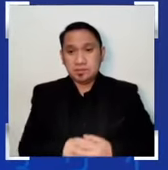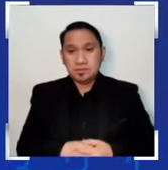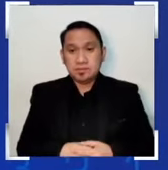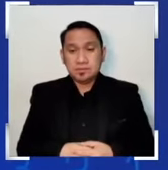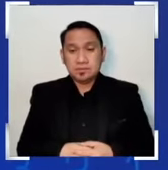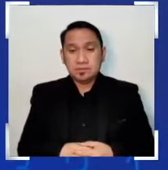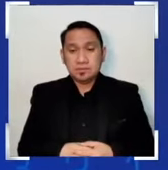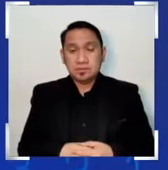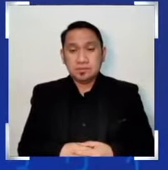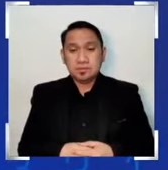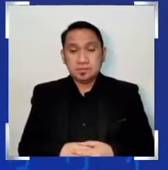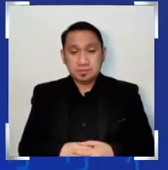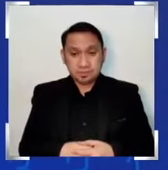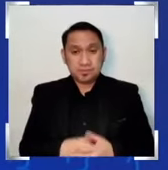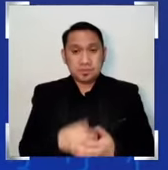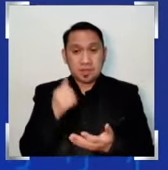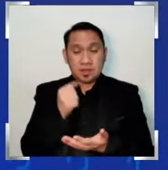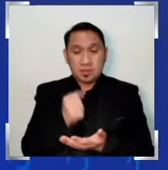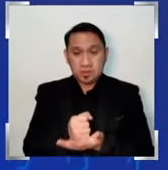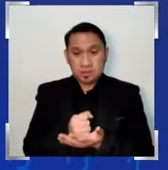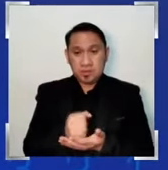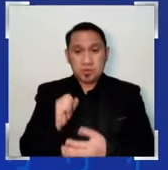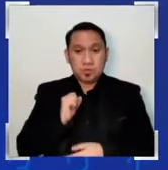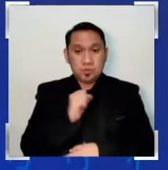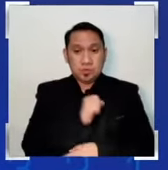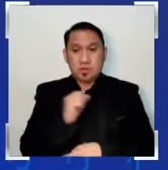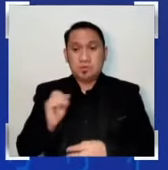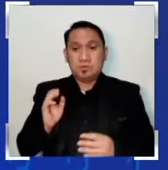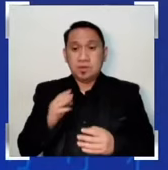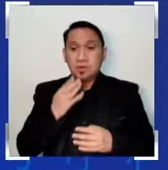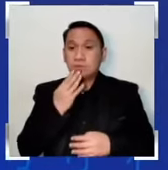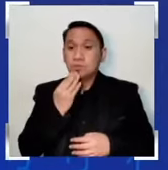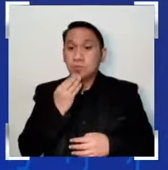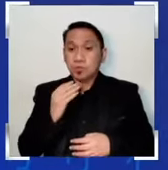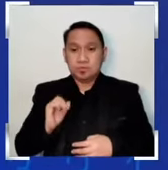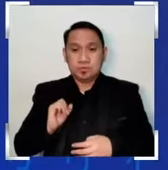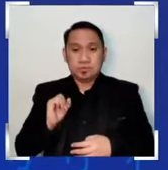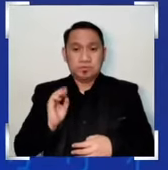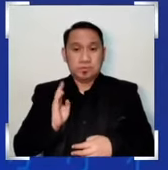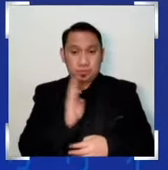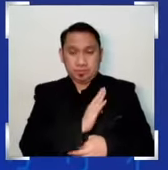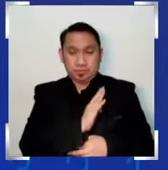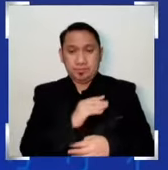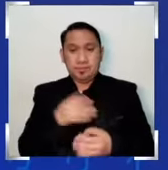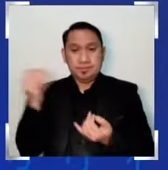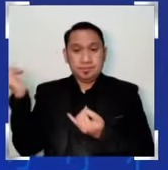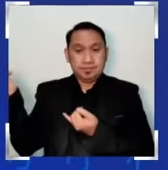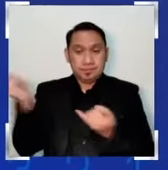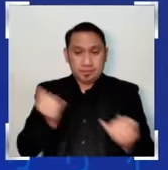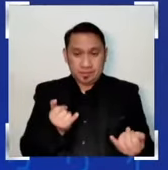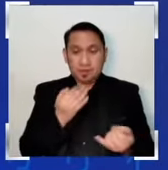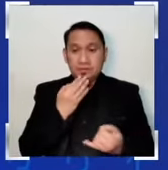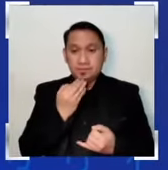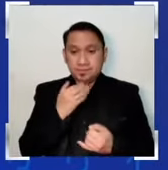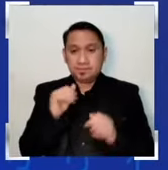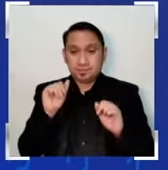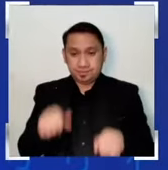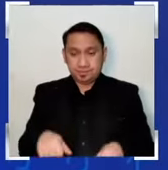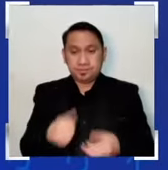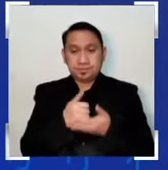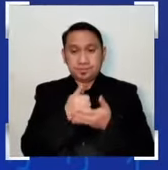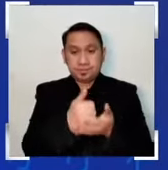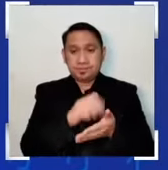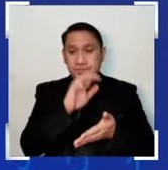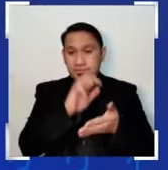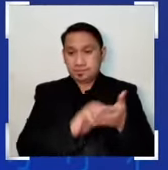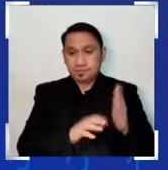Aprobado na ng Sugar Board ang pag-angkat ng asukal na nakatutulong daw sa pagpapababa ng presyo nito. Sa Kamara